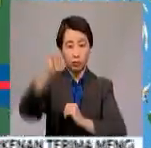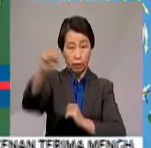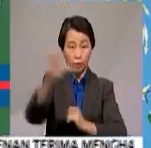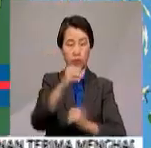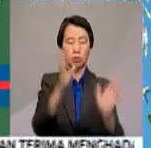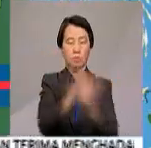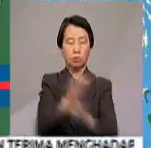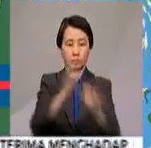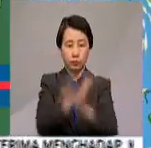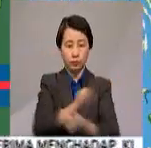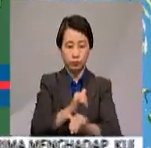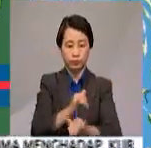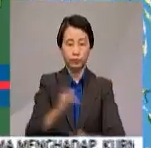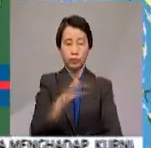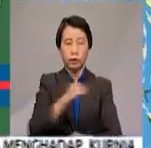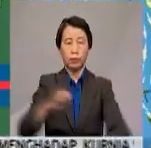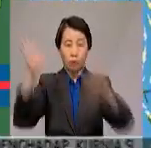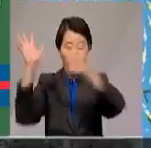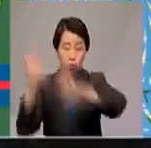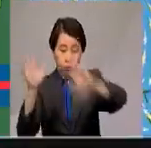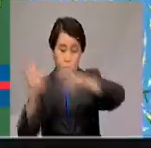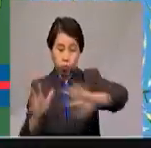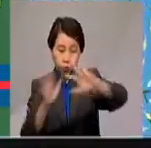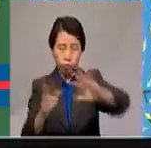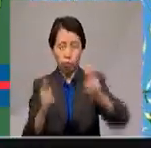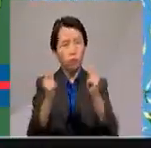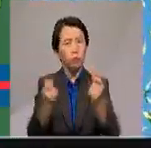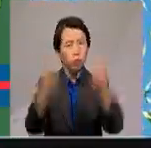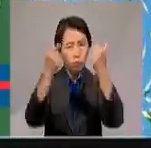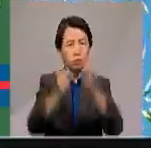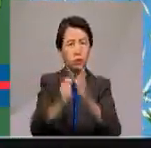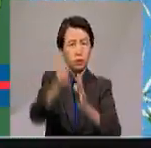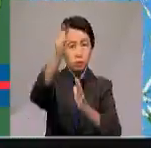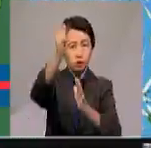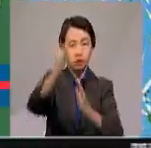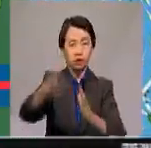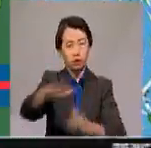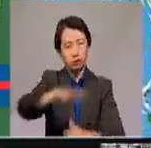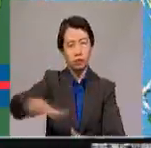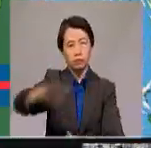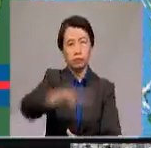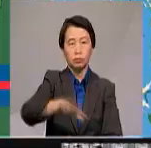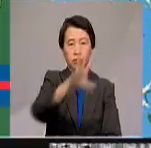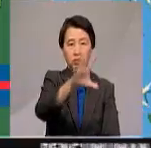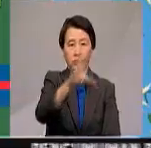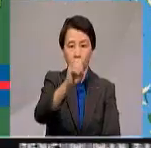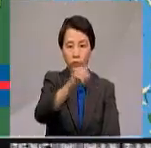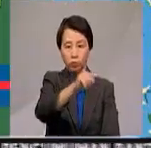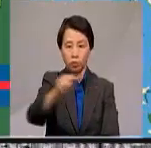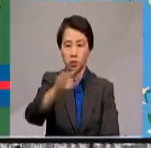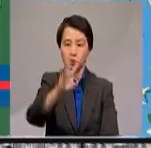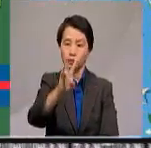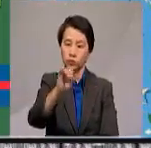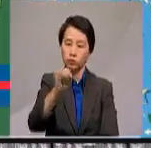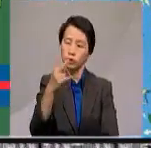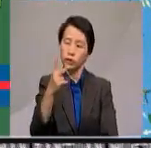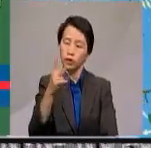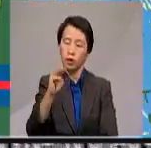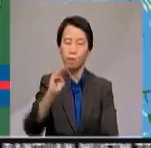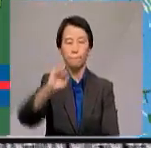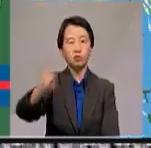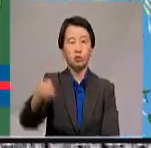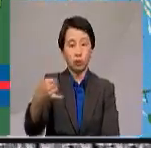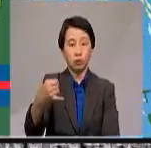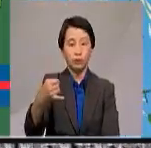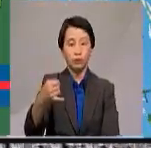juga Sarawak. Namun, angin dilihat bergerak dengan kelajuan yang tinggi iaitu sekitar 50 sehingga 70 km